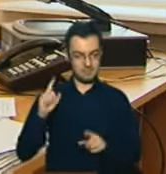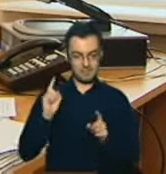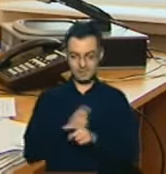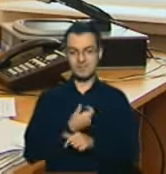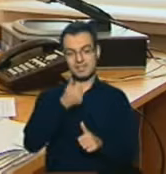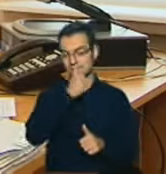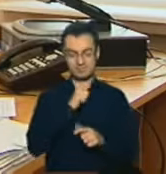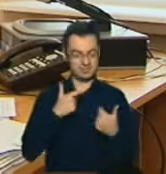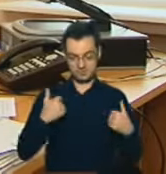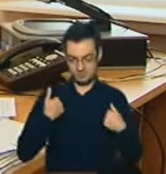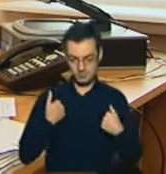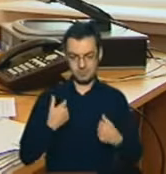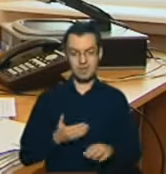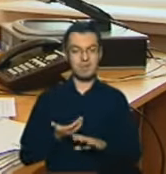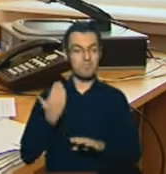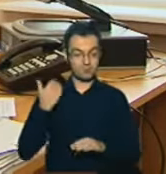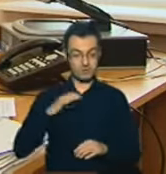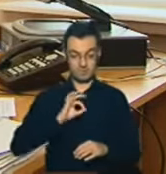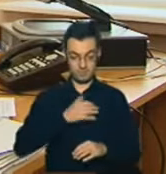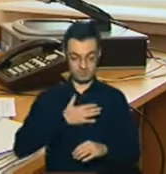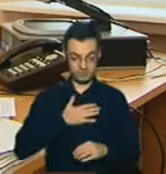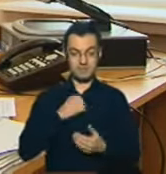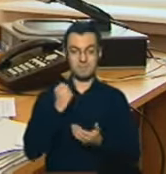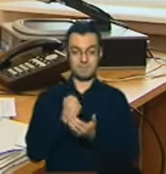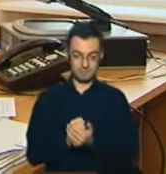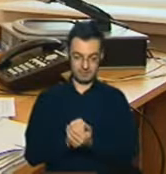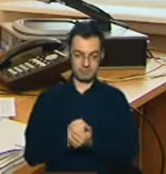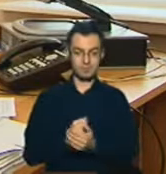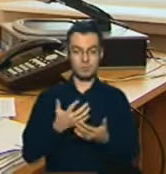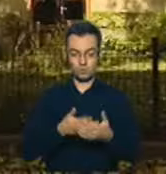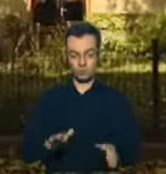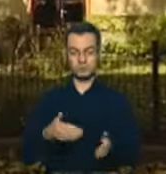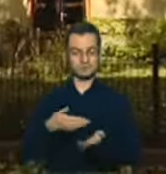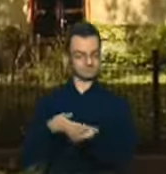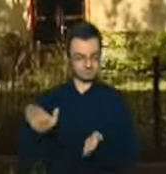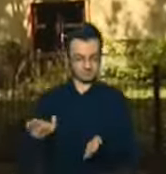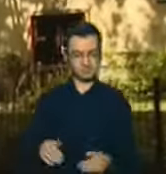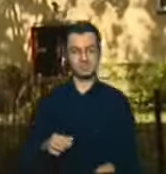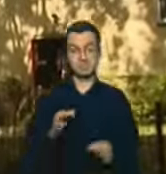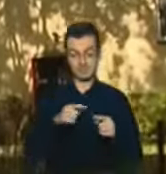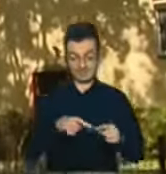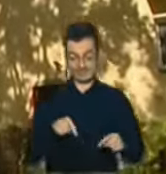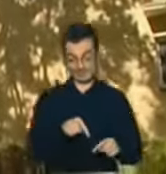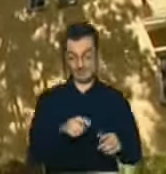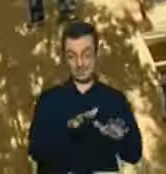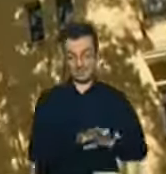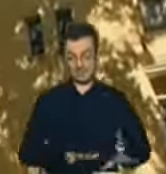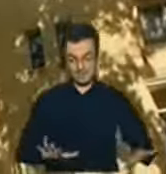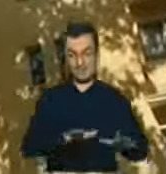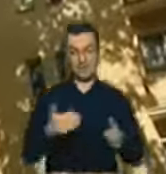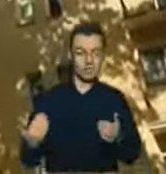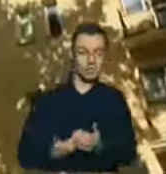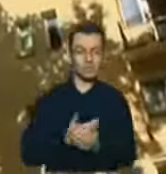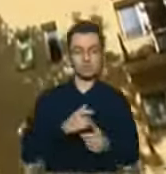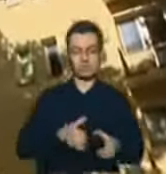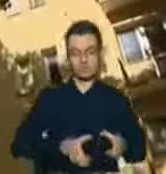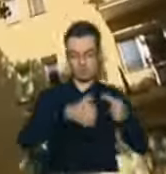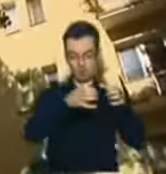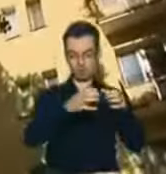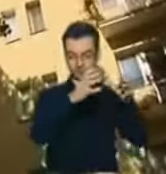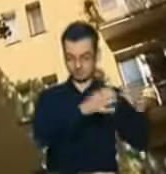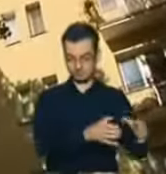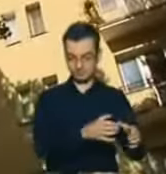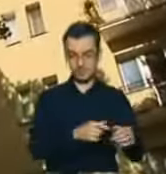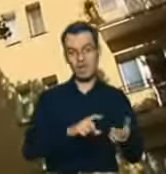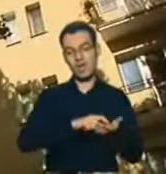taił, poprzedniego właściciela prawa do gruntu pozbawił. Na tym terenie nowy blok zbudowano, lokale tak